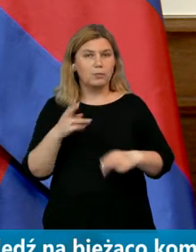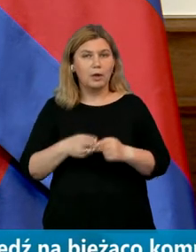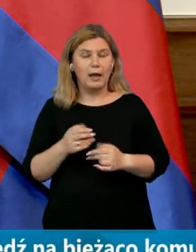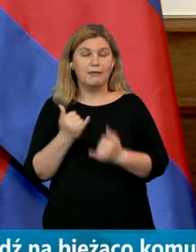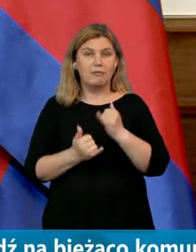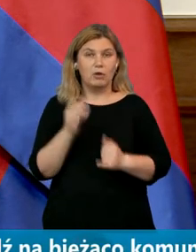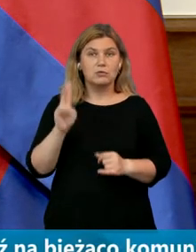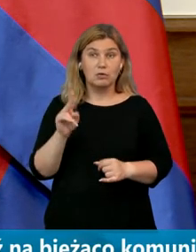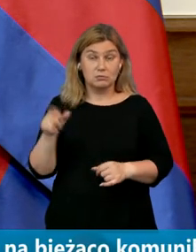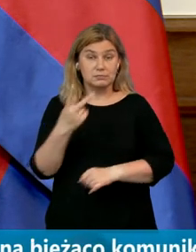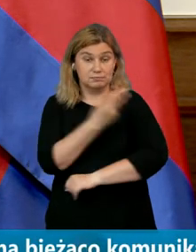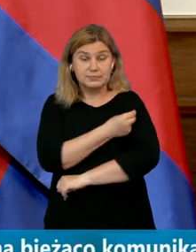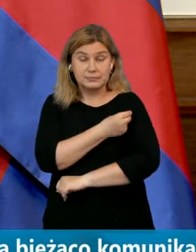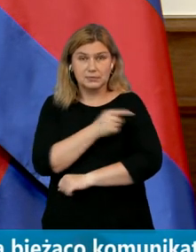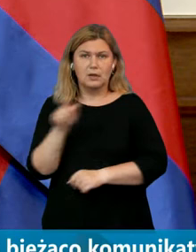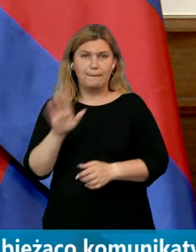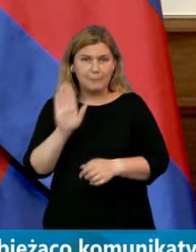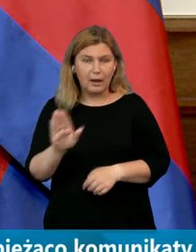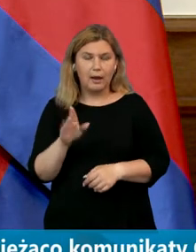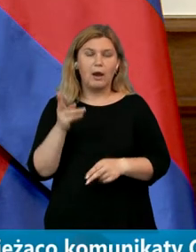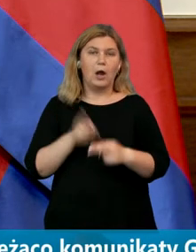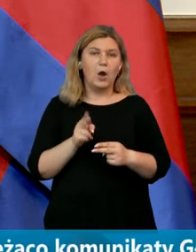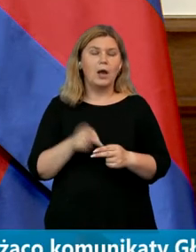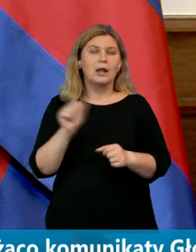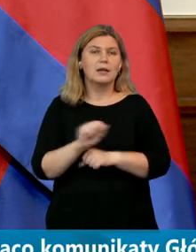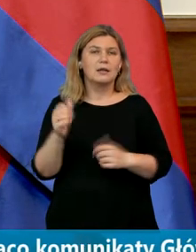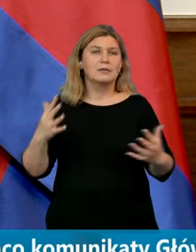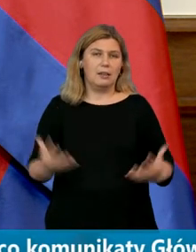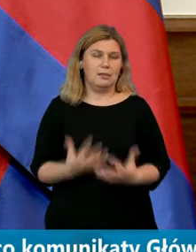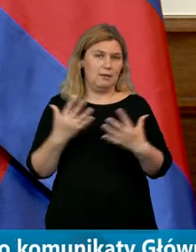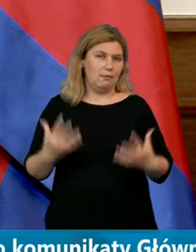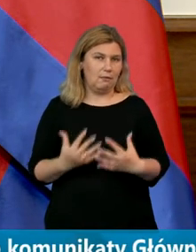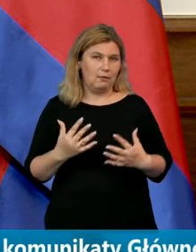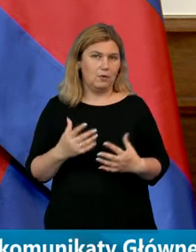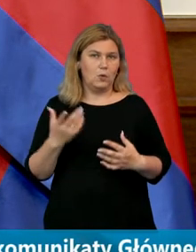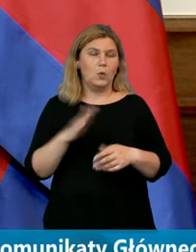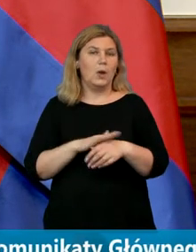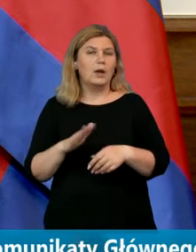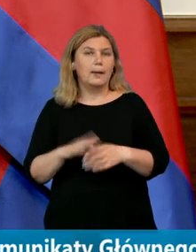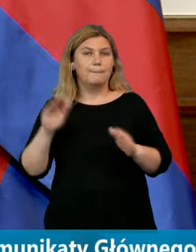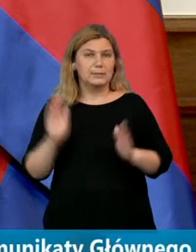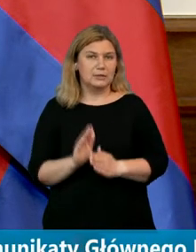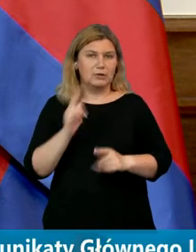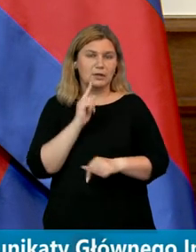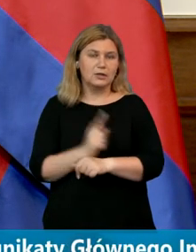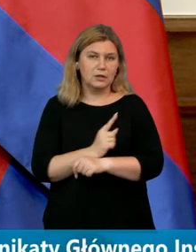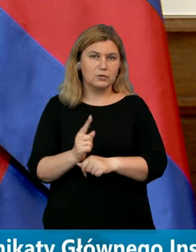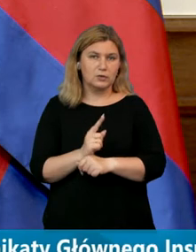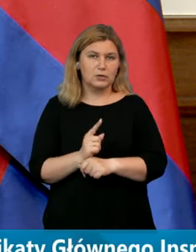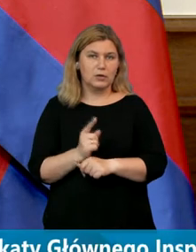zachoruje, zaszczepione, takie przypadki też się zdarzają, to ten przebieg choroby jest zdecydowanie łagodniejszy, są mniejsze ryzyko trafienia